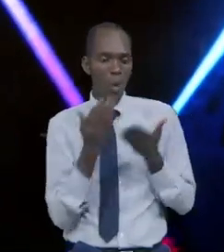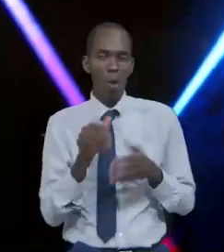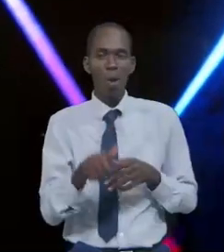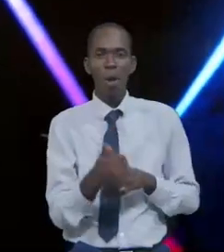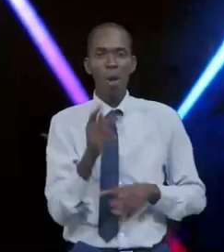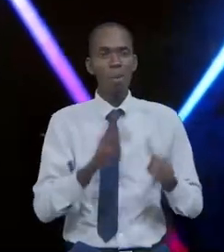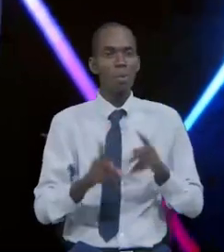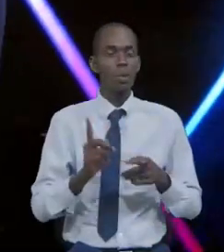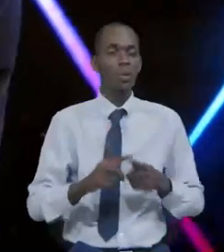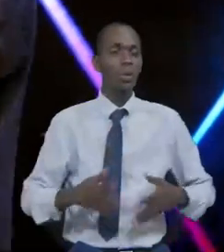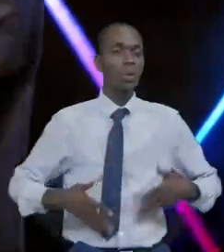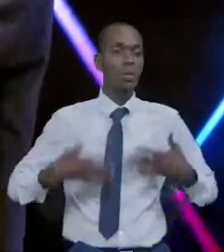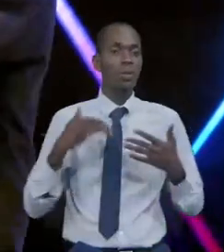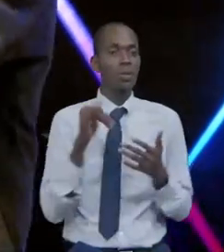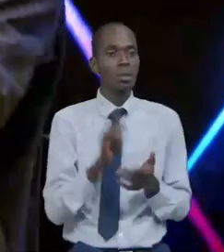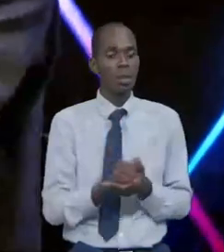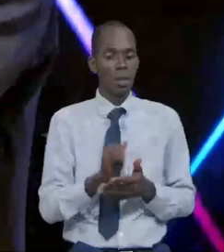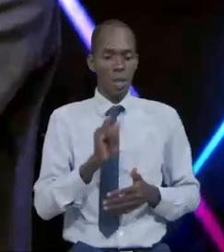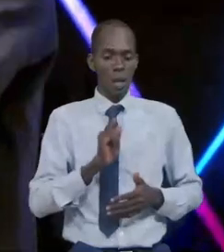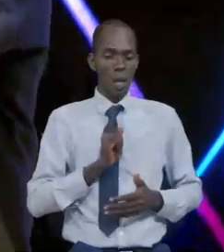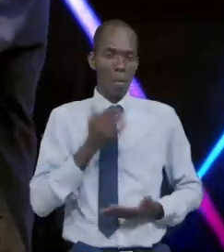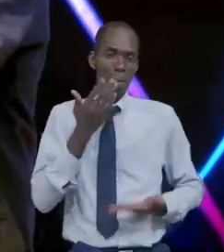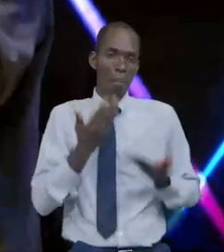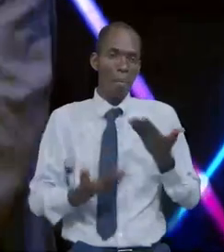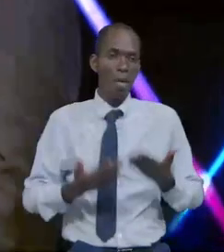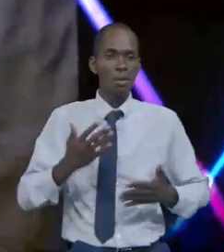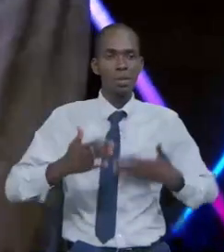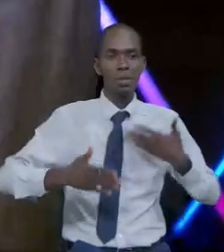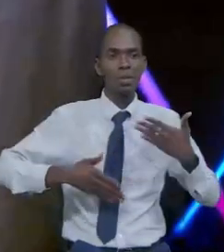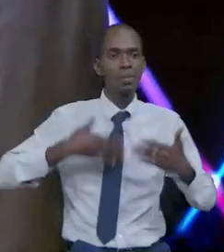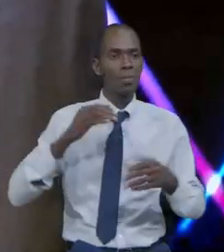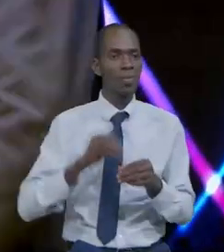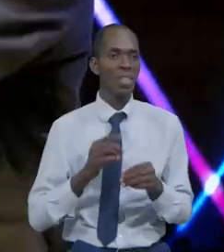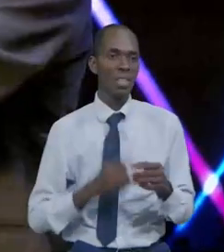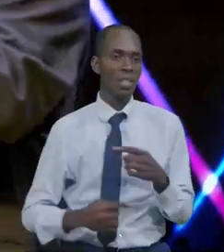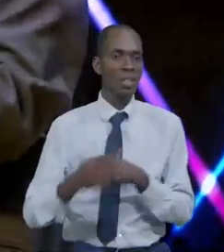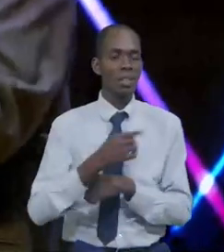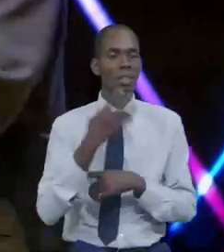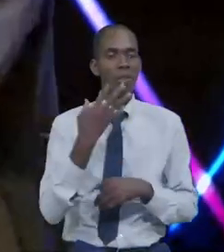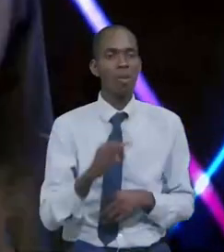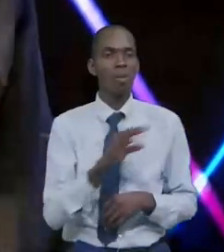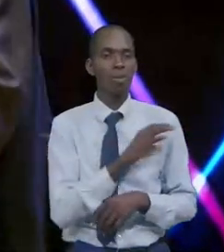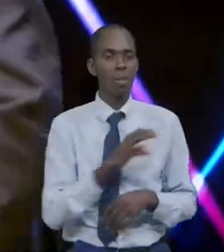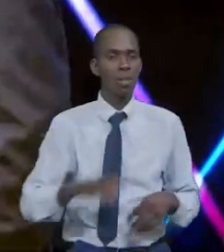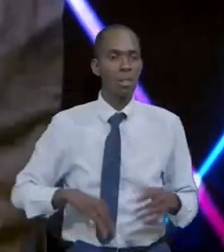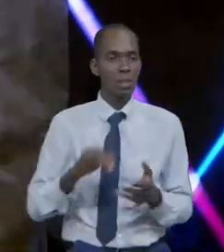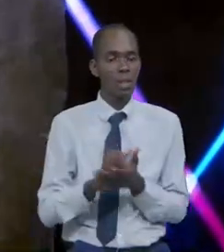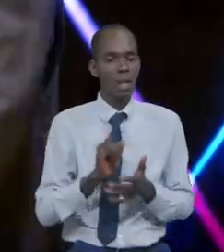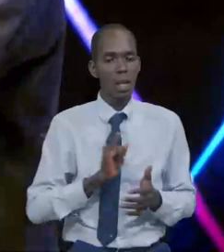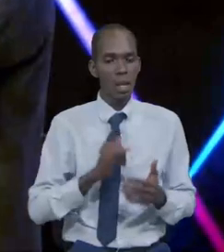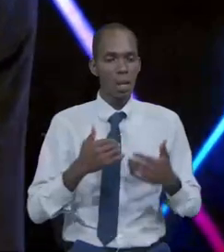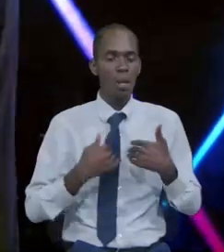les autres à la vie, à la lumière, portant la parole de vie, et je pourrais me glorifier au jour de Christ de